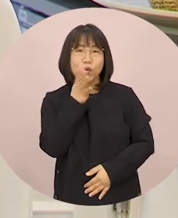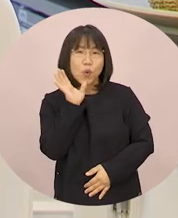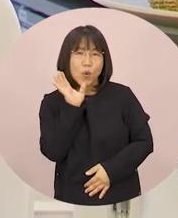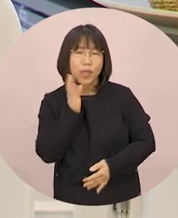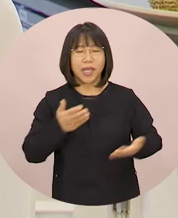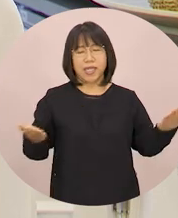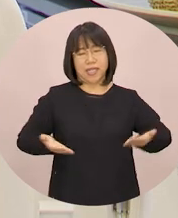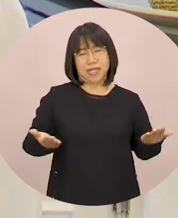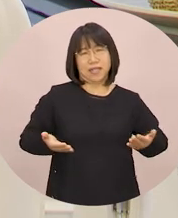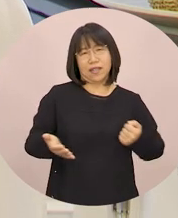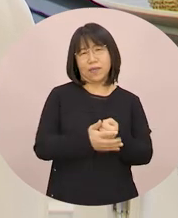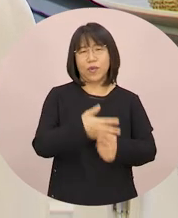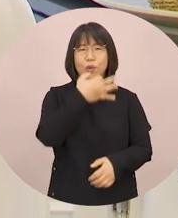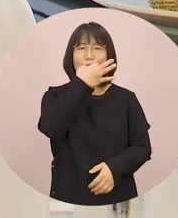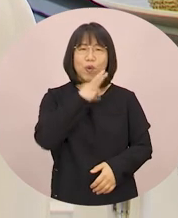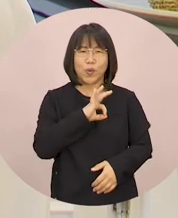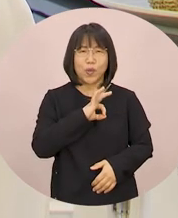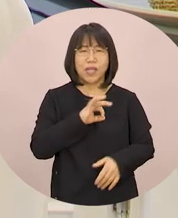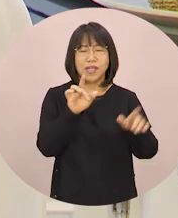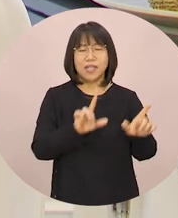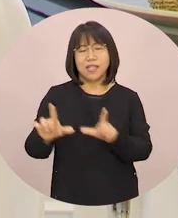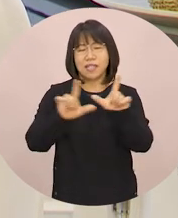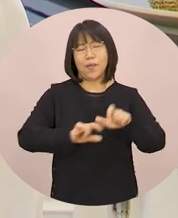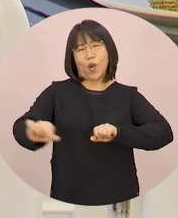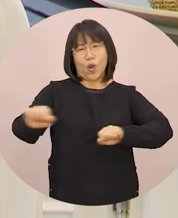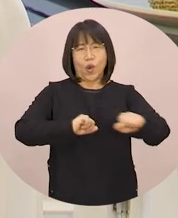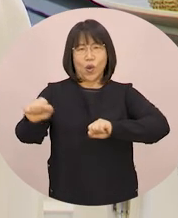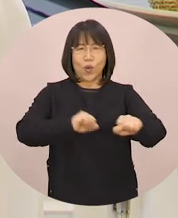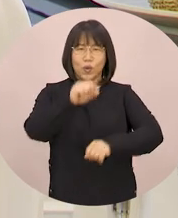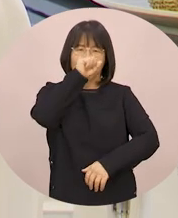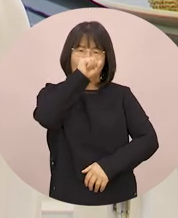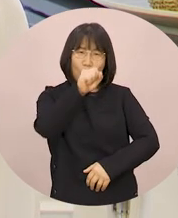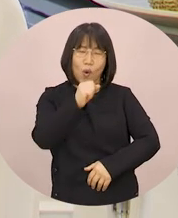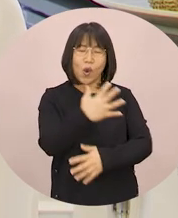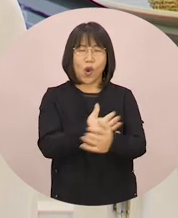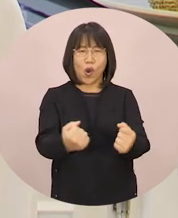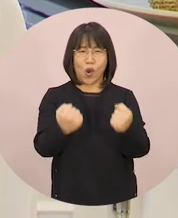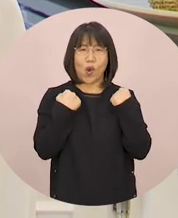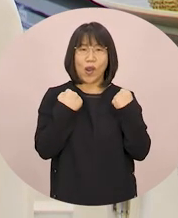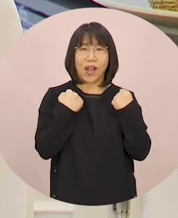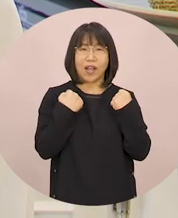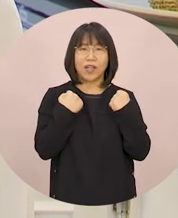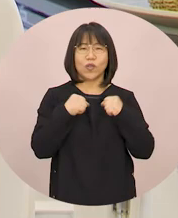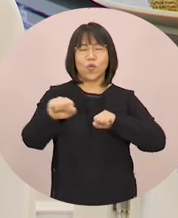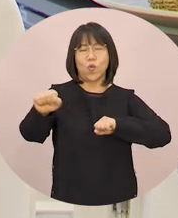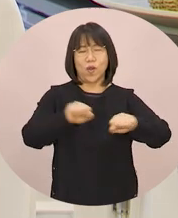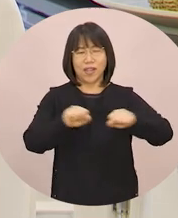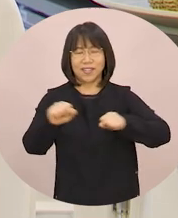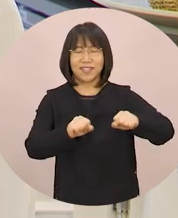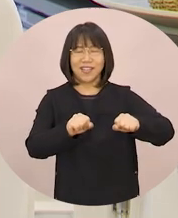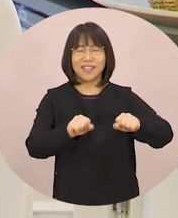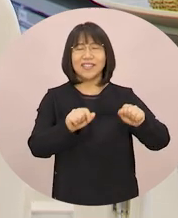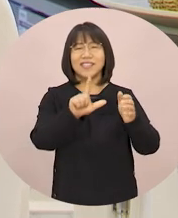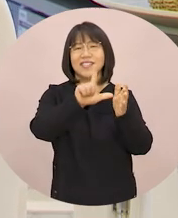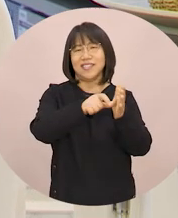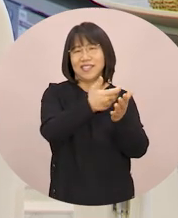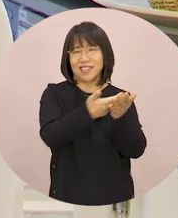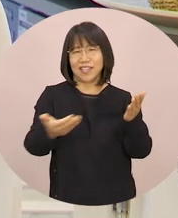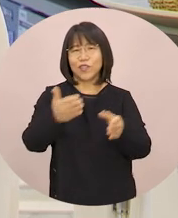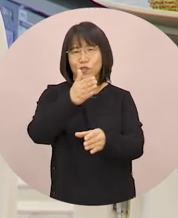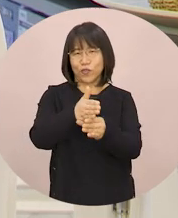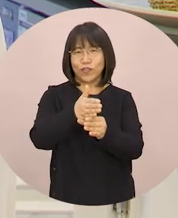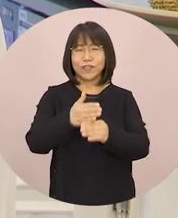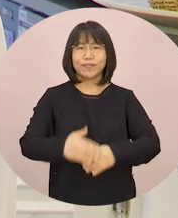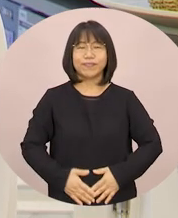들었어도 이렇게 일할 수 있다는 게 너무 보람되고 삶의 활력이 되고 있습니다. 건강하고 활기찬 노후 생활을